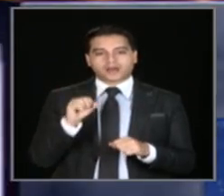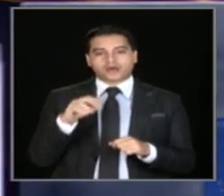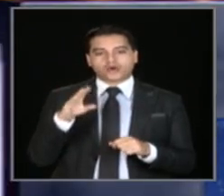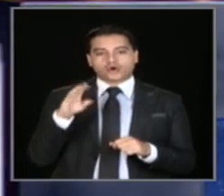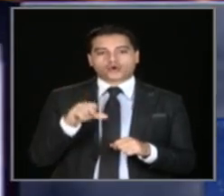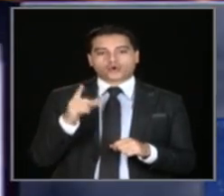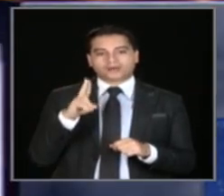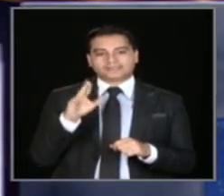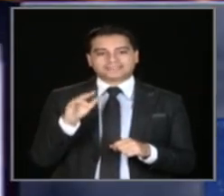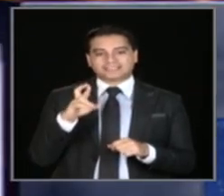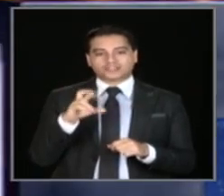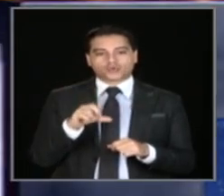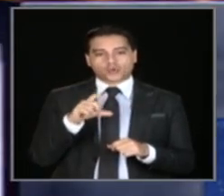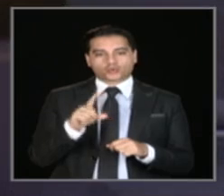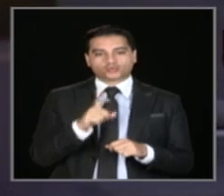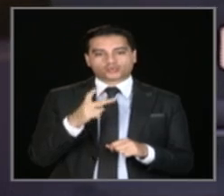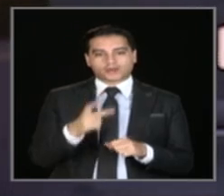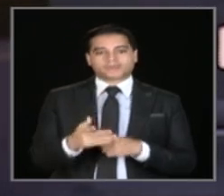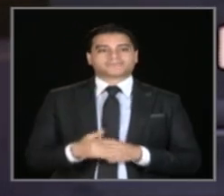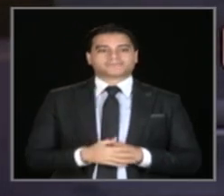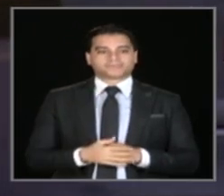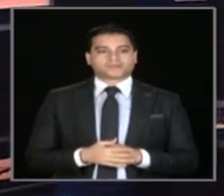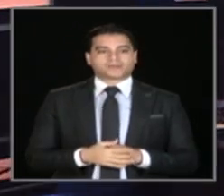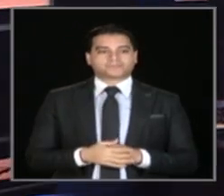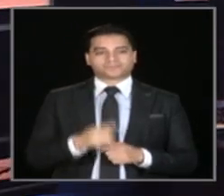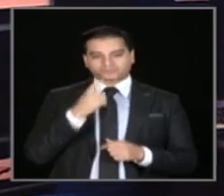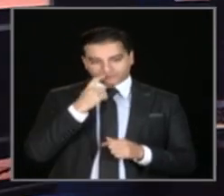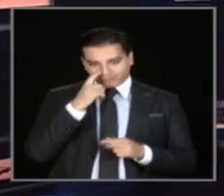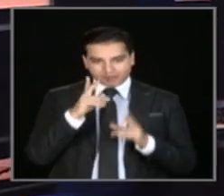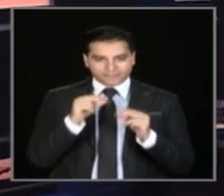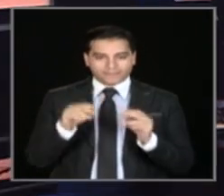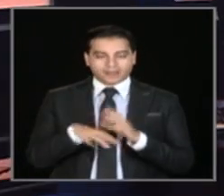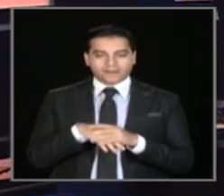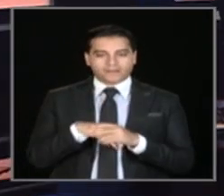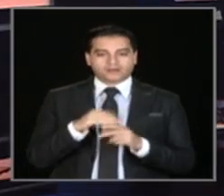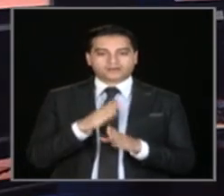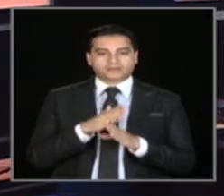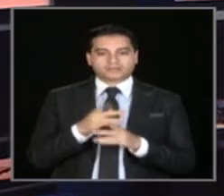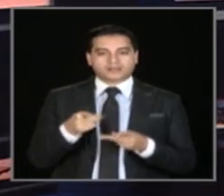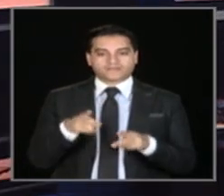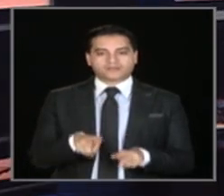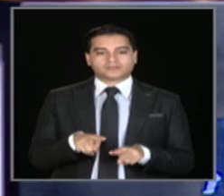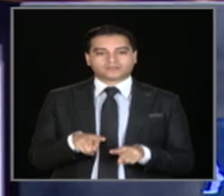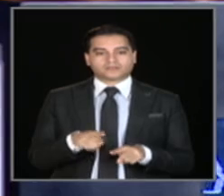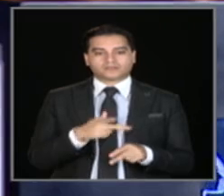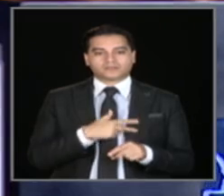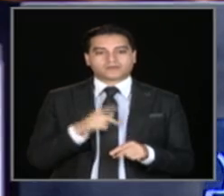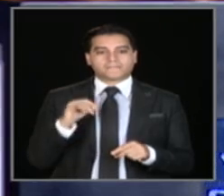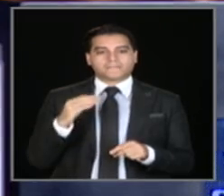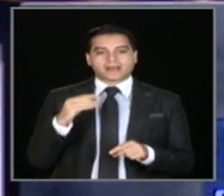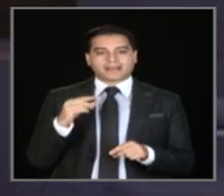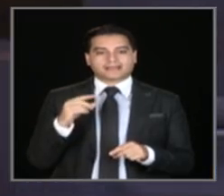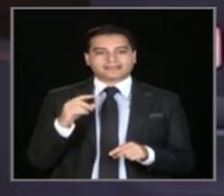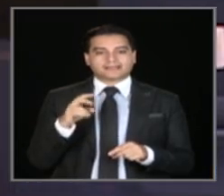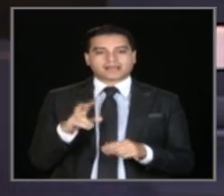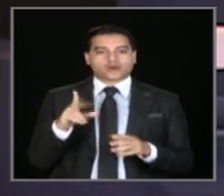يا نهار أبيض يا هالة، أدي سؤالين هم. فنانة لبنانية صاحبة أغنية سوف نبقى. ماجدة الرومي. ماجدة الرومي،